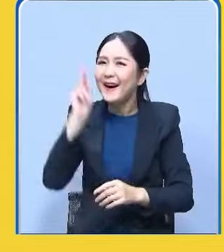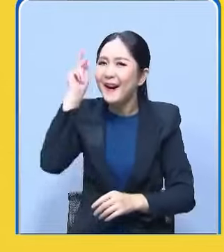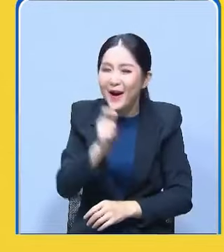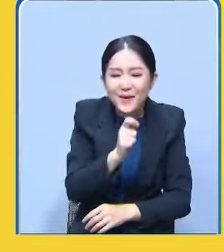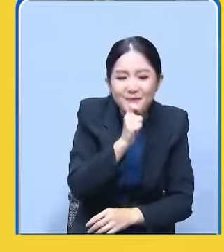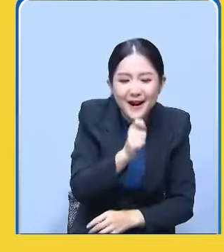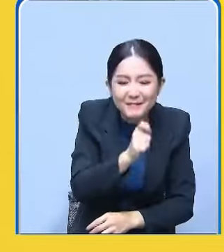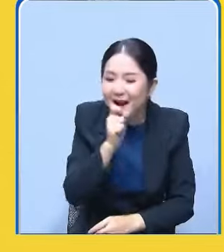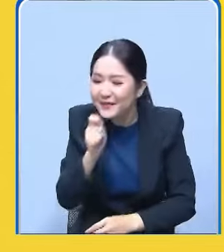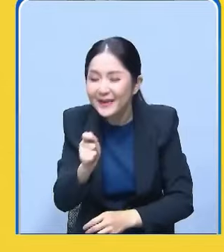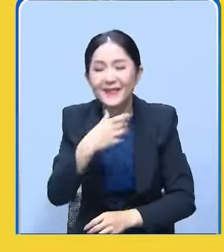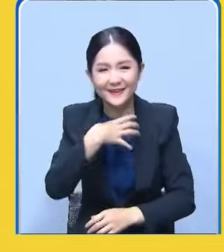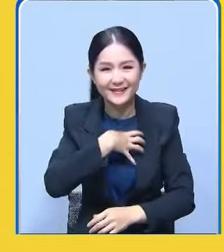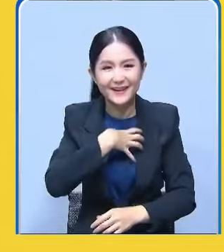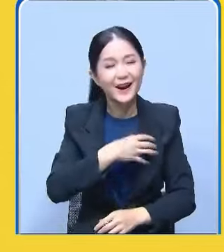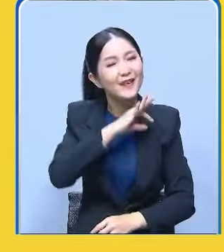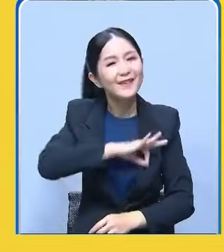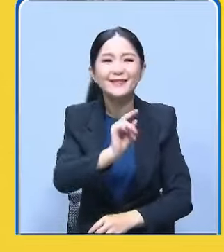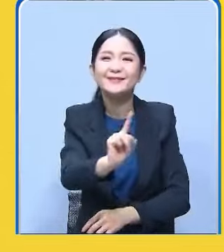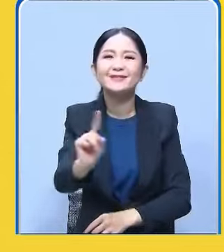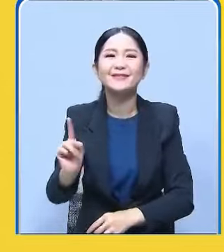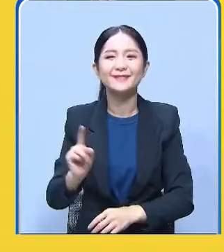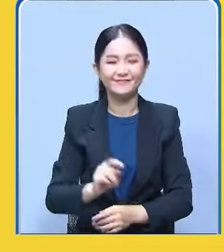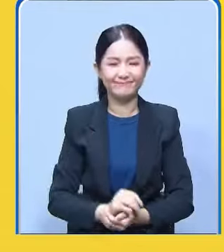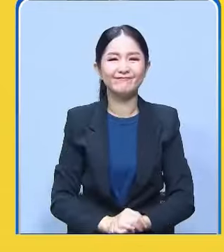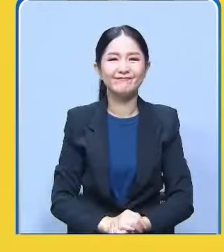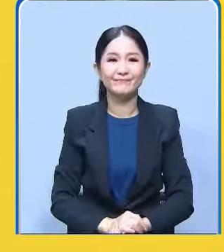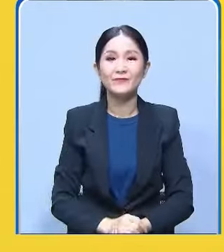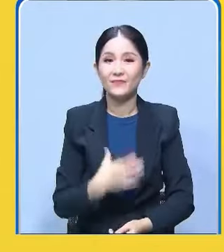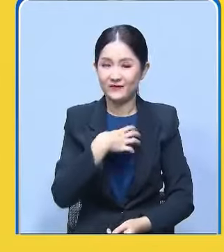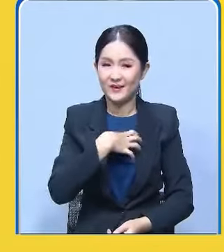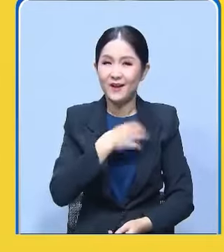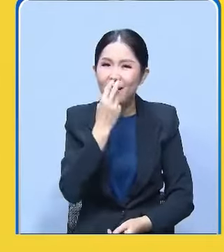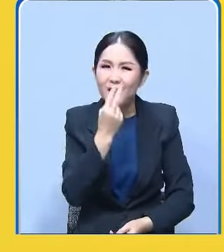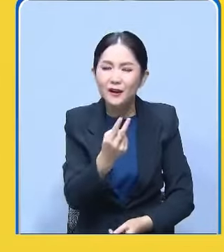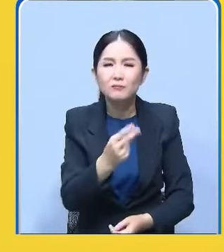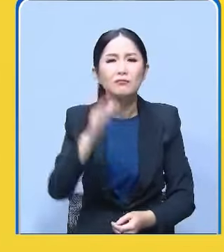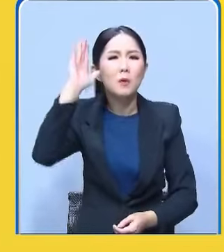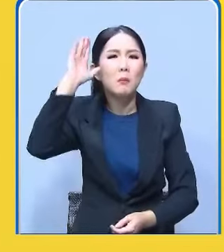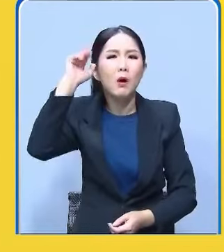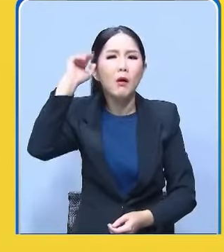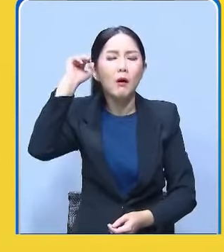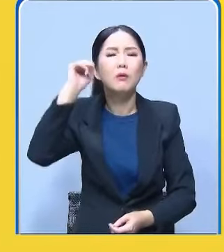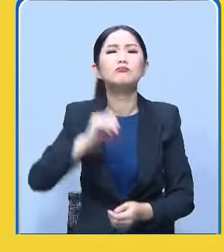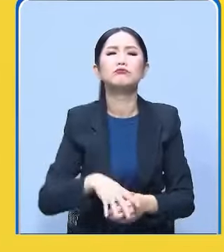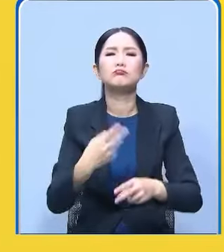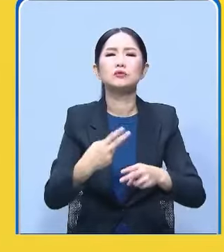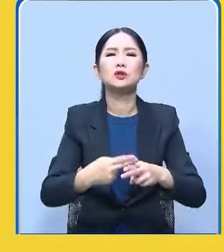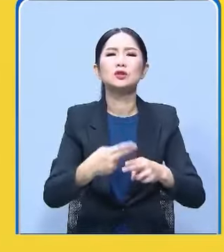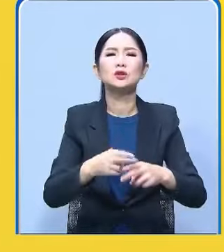อ้ยเป็นยังไงความรู้สึกอะไรอย่างเงี้ย ตอนนี้อยากเห็นคุณพ่อของเจ้าฟางธีรพลเหมือนกันน ะ ที่ลุ้นลูกชายจน